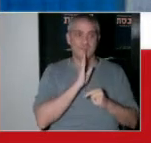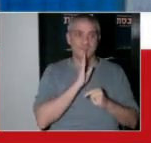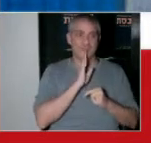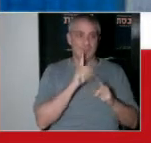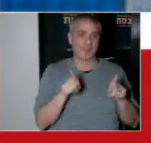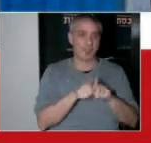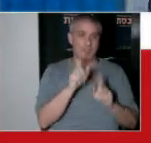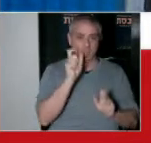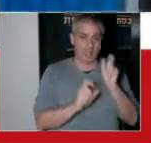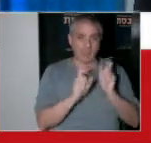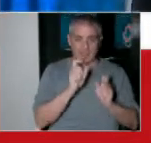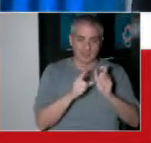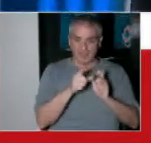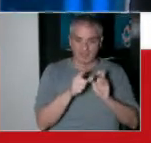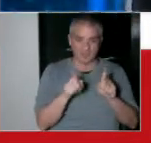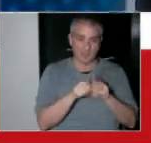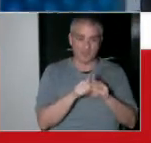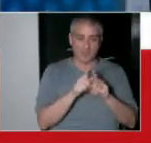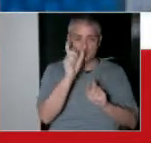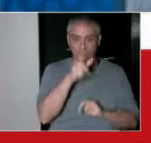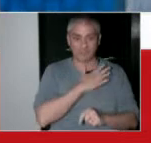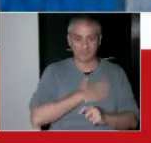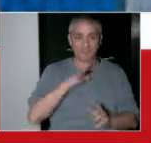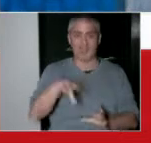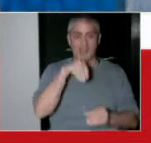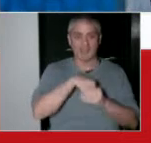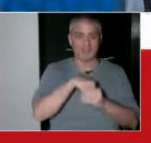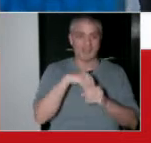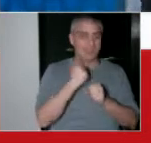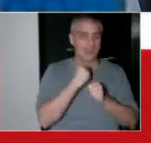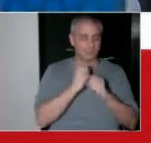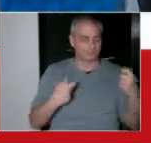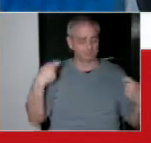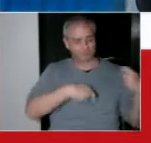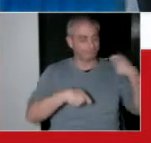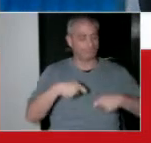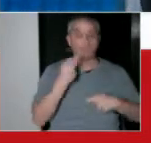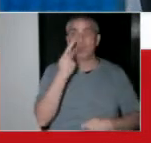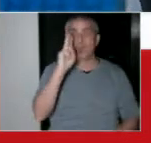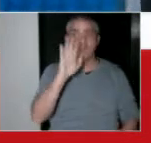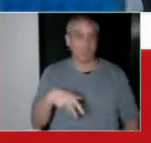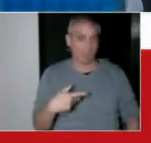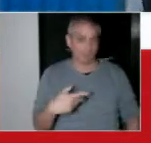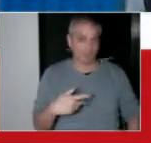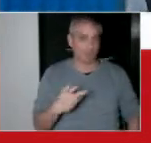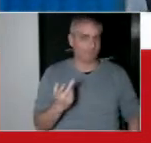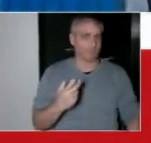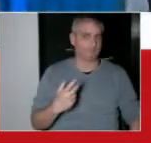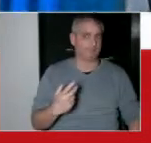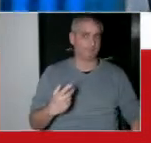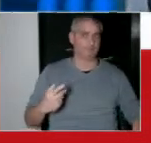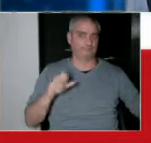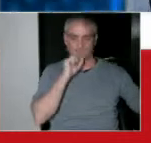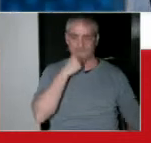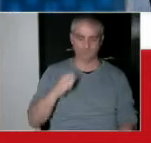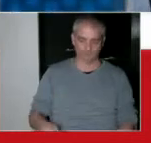עם אותו אדם שאתה מדבר עליו, אותו איש שירצה לקחת ועשות לך מאצ'ינג, ואולי המאצ'ינג כפול אפילו, לאור ההיסטוריה.